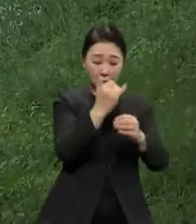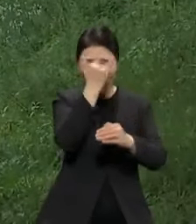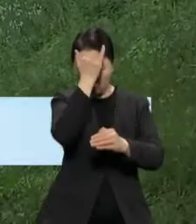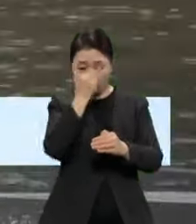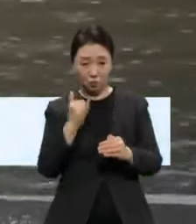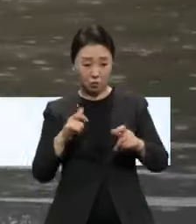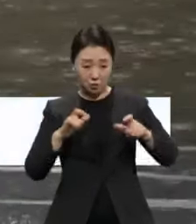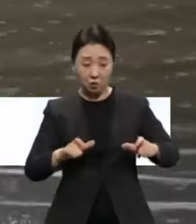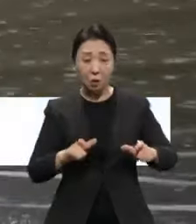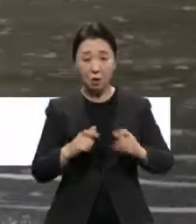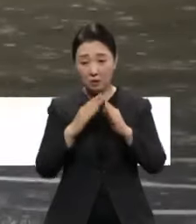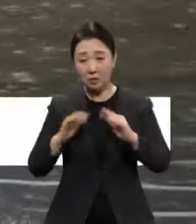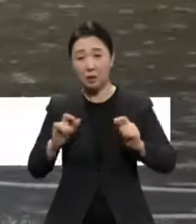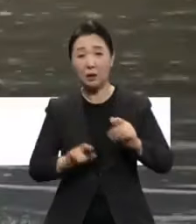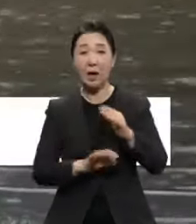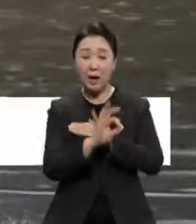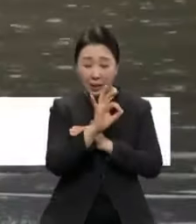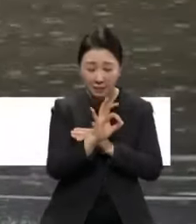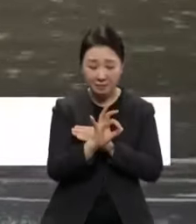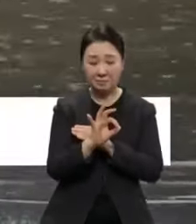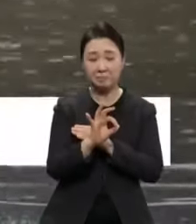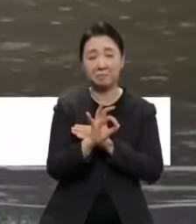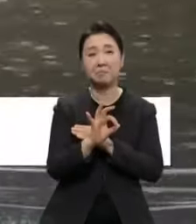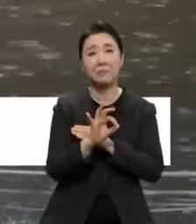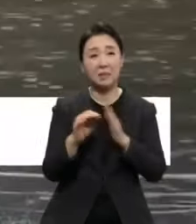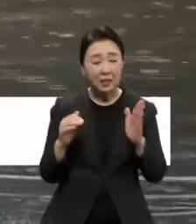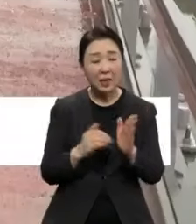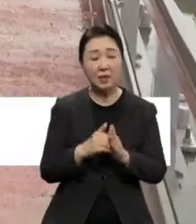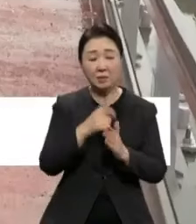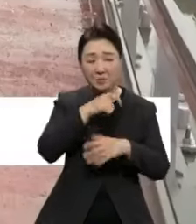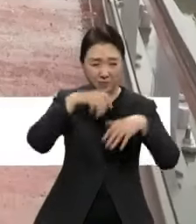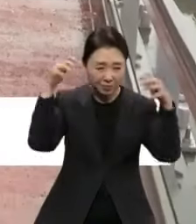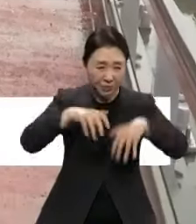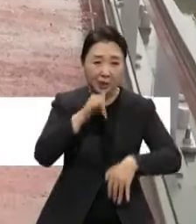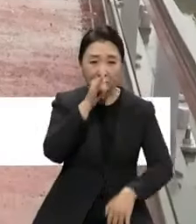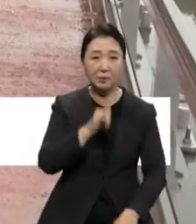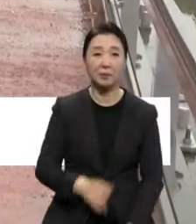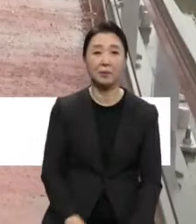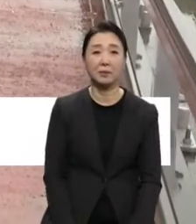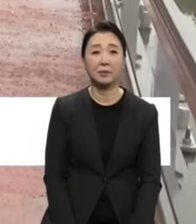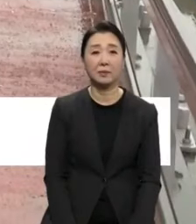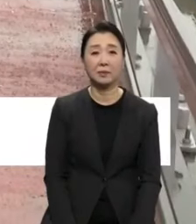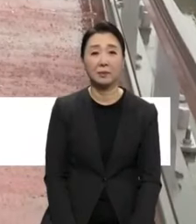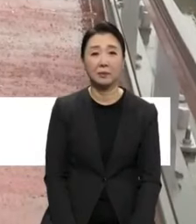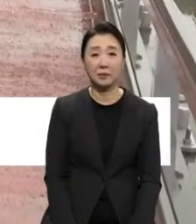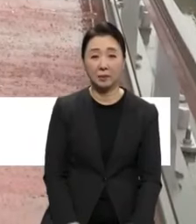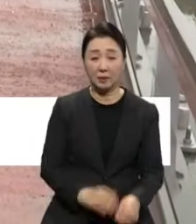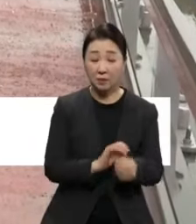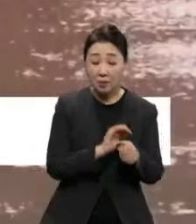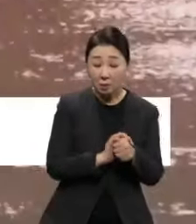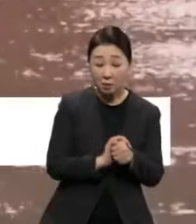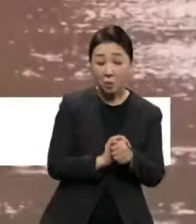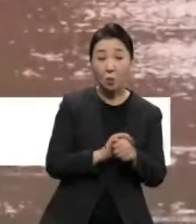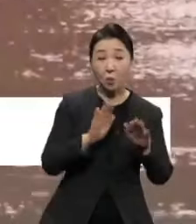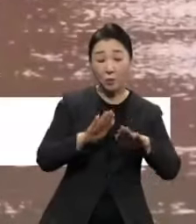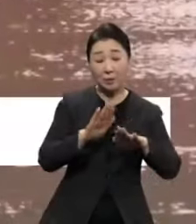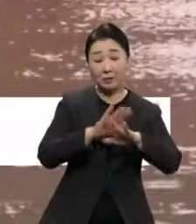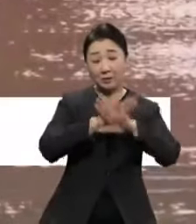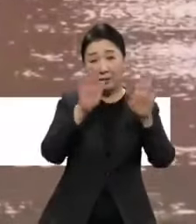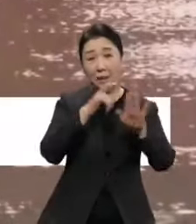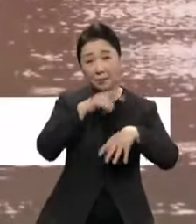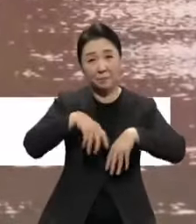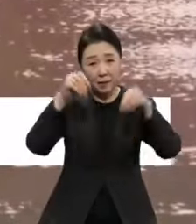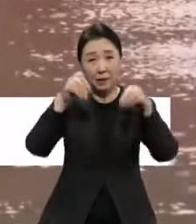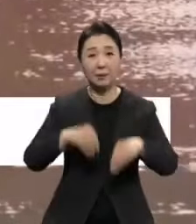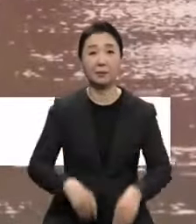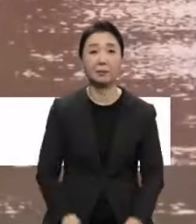아침까지 전라권 오늘 오전까지 매우 강하고 많은 비가 내리겠습니다 경상권은 낮까지 강한 비가